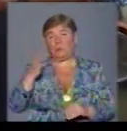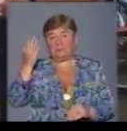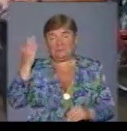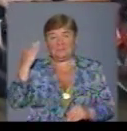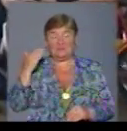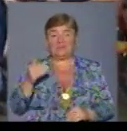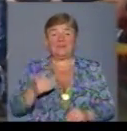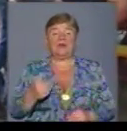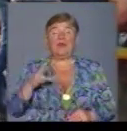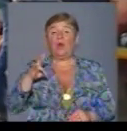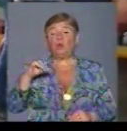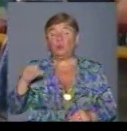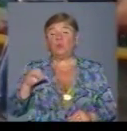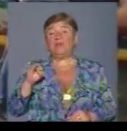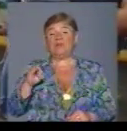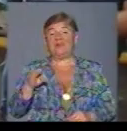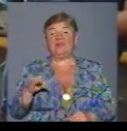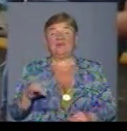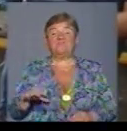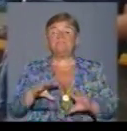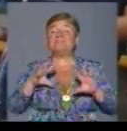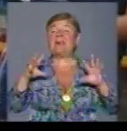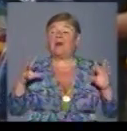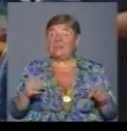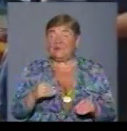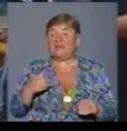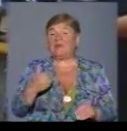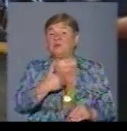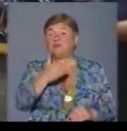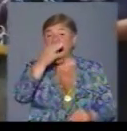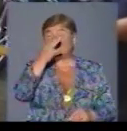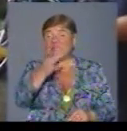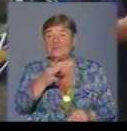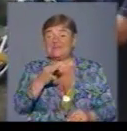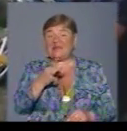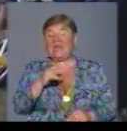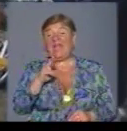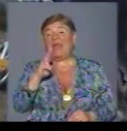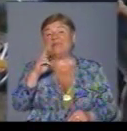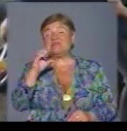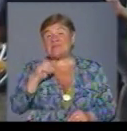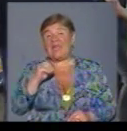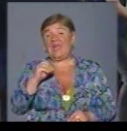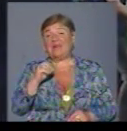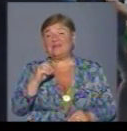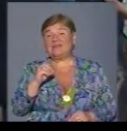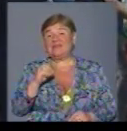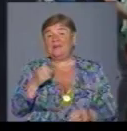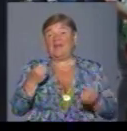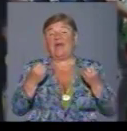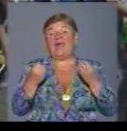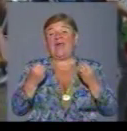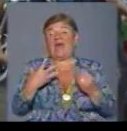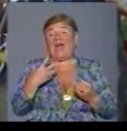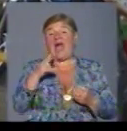глушитель. Ну і взагалі, скажімо так, це класичний, класичний мопед. Хлопці,